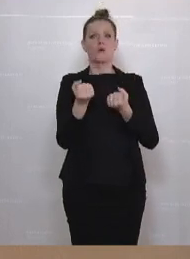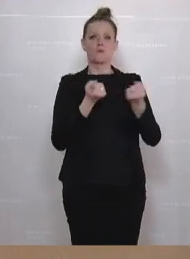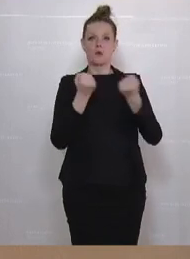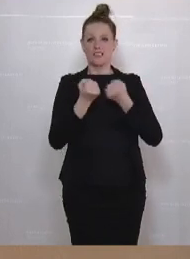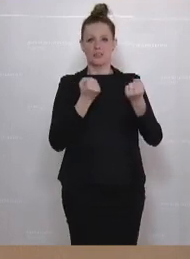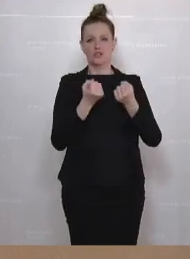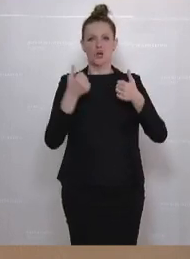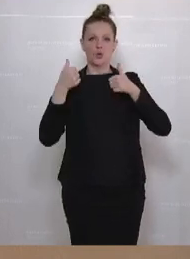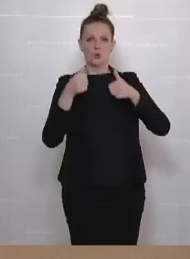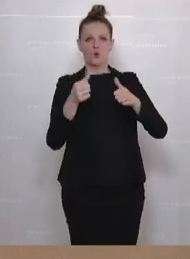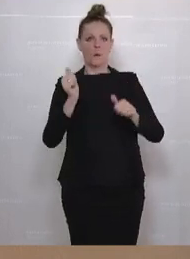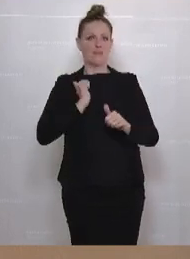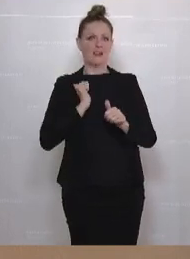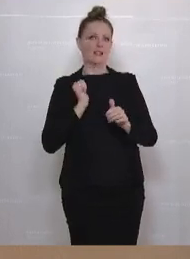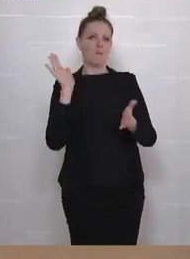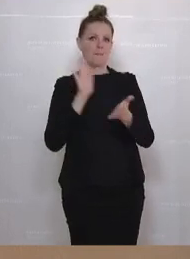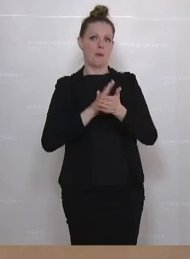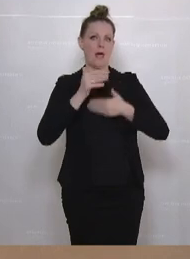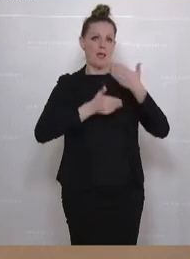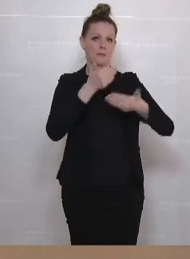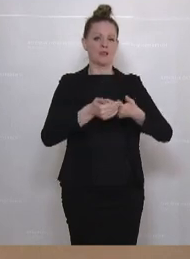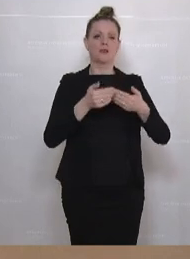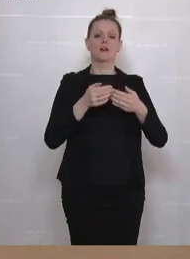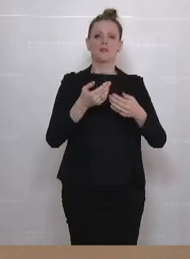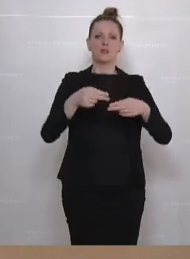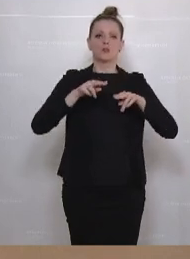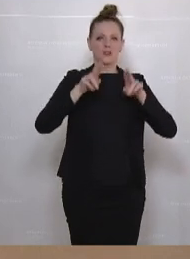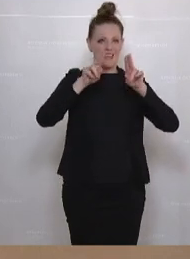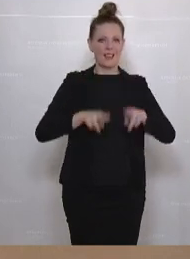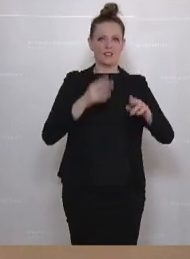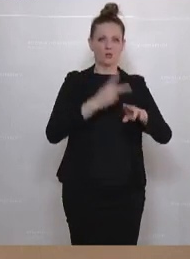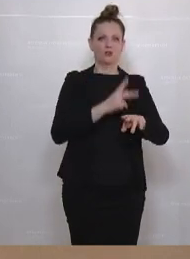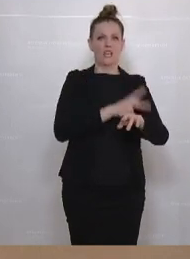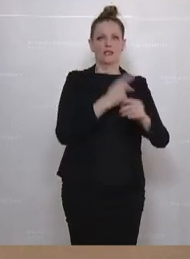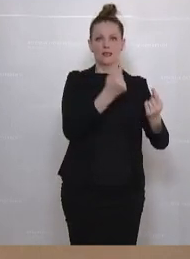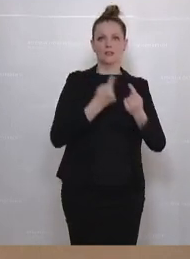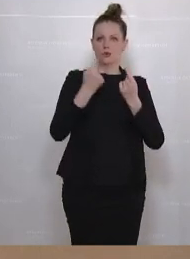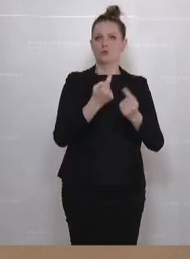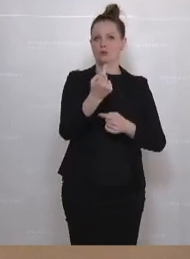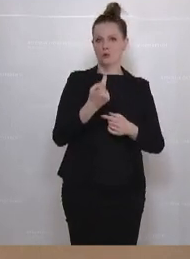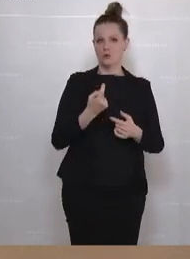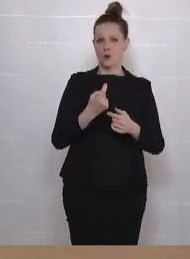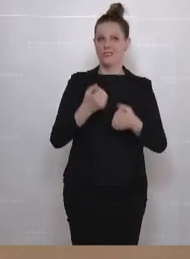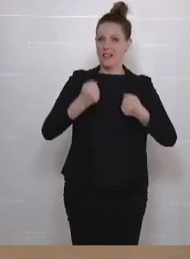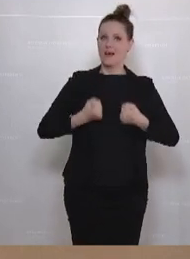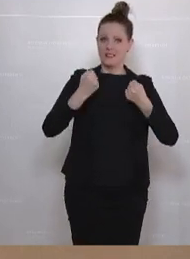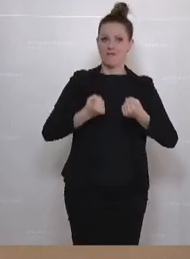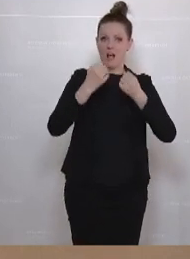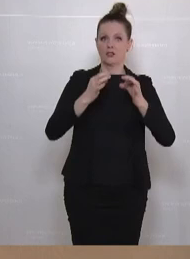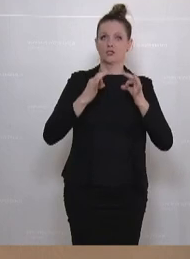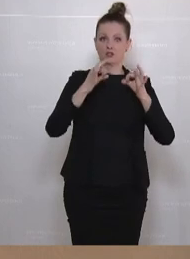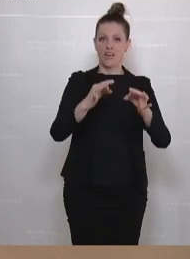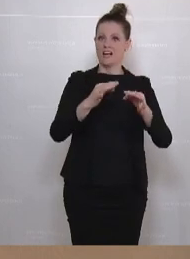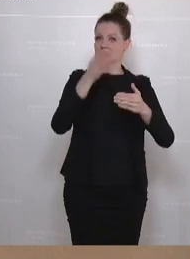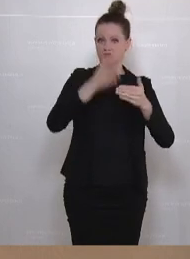Militärjunta aufrechterhalten, dass wieder rechtsstaatliche Situation eingeführt wird, dass die Gewalt auf der Straße ein Ende